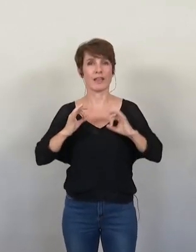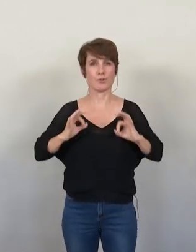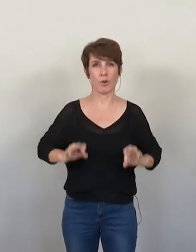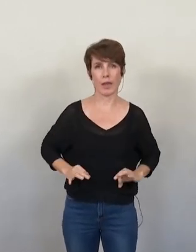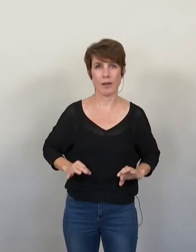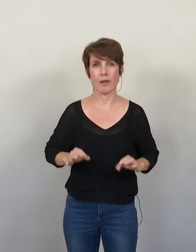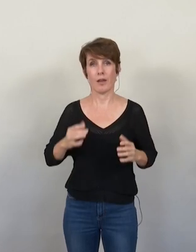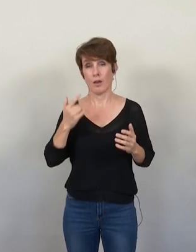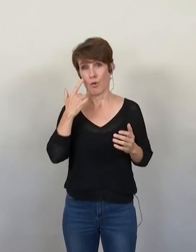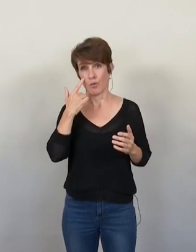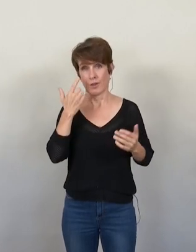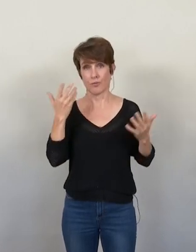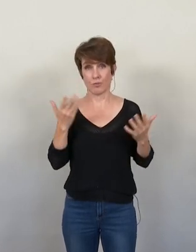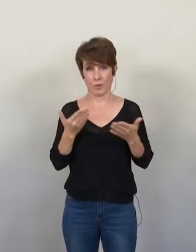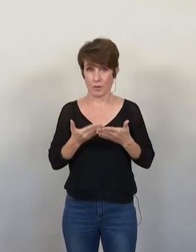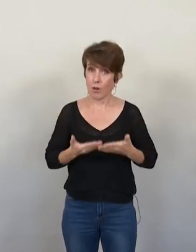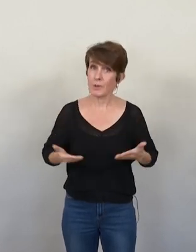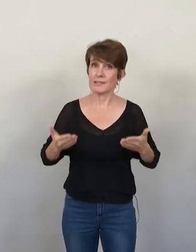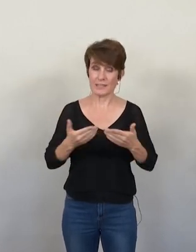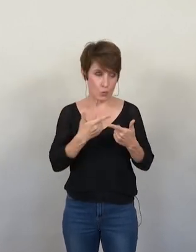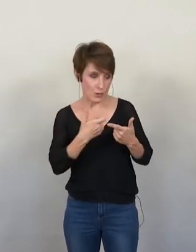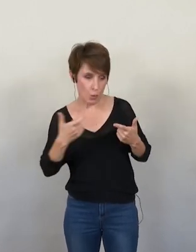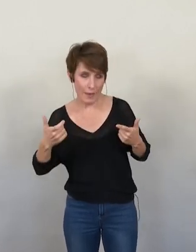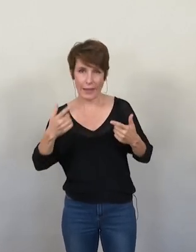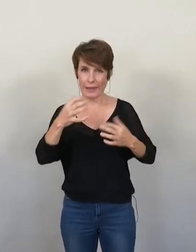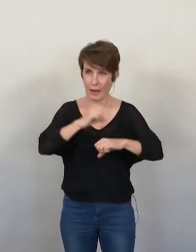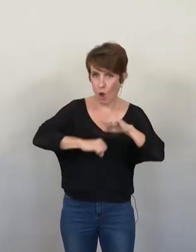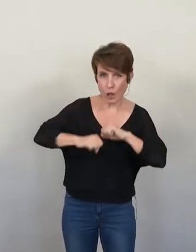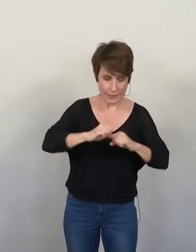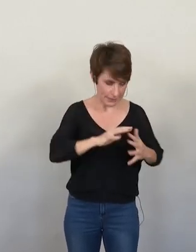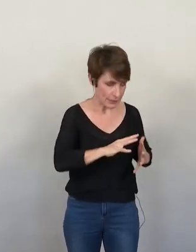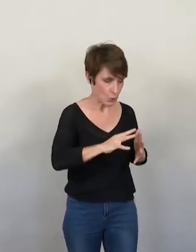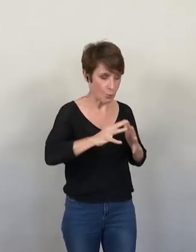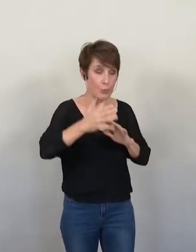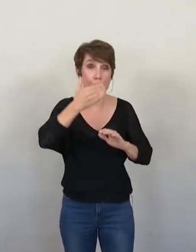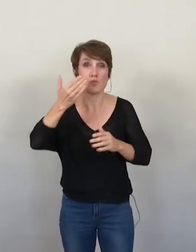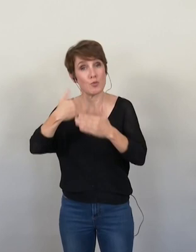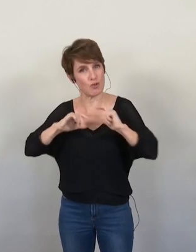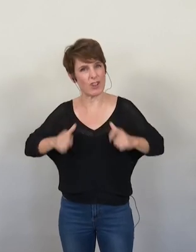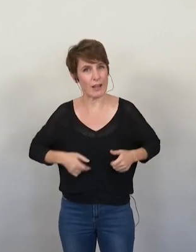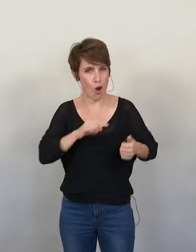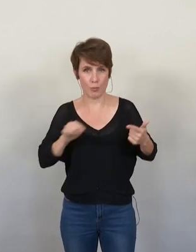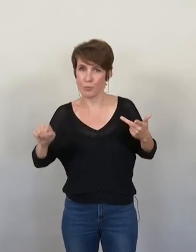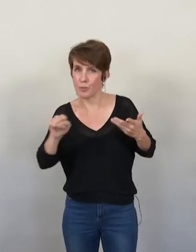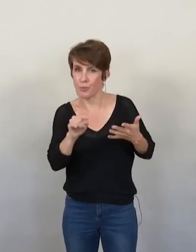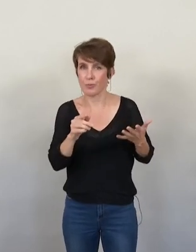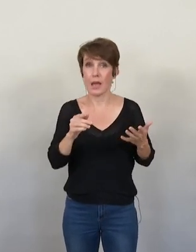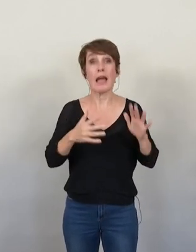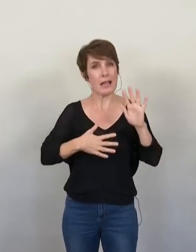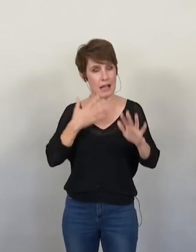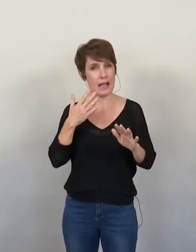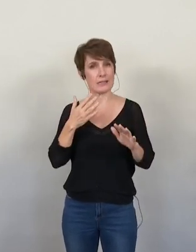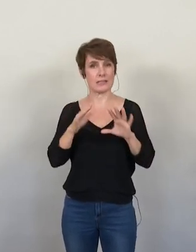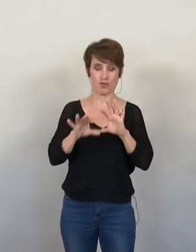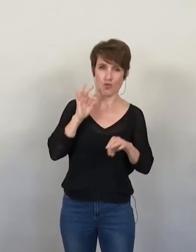voir que la situation matérielle et d'organisation continue de s'améliorer dans les écoles de la ville grâce au choix politique